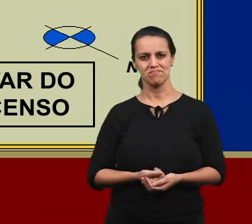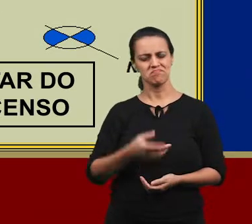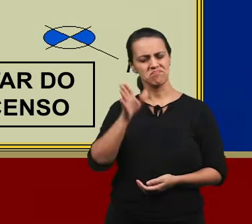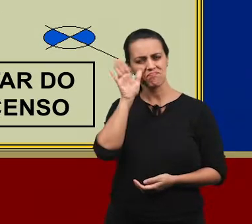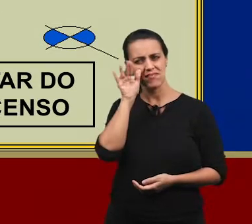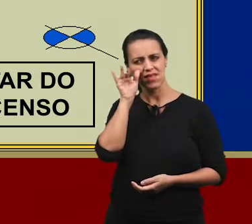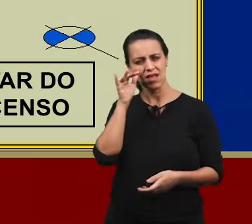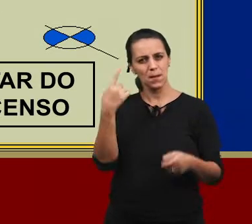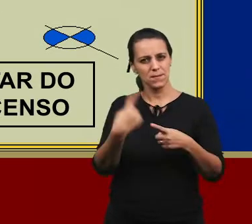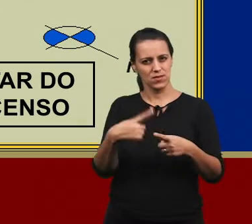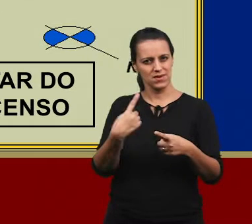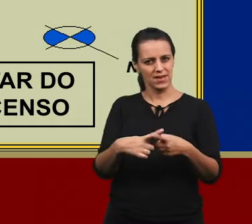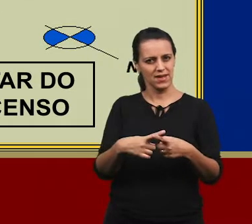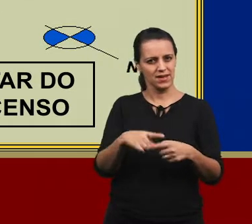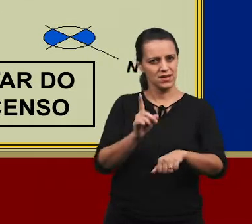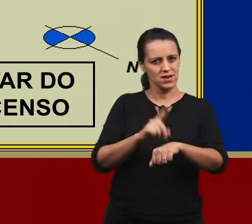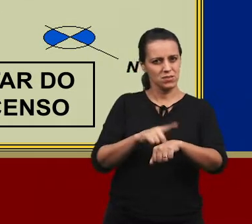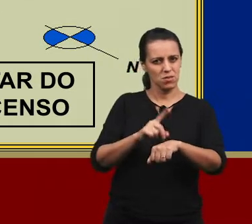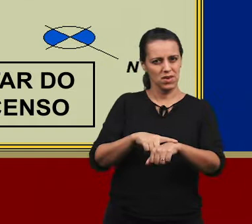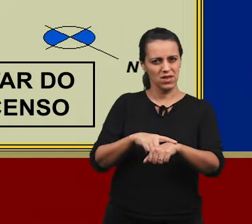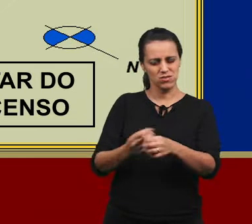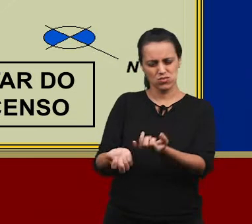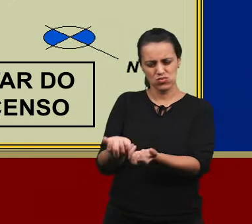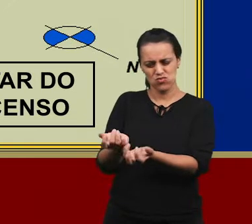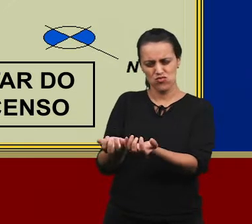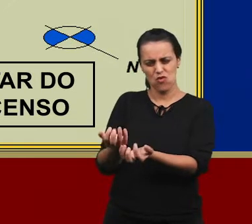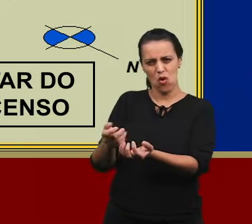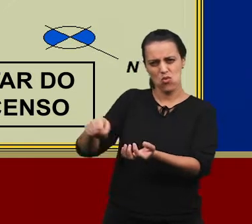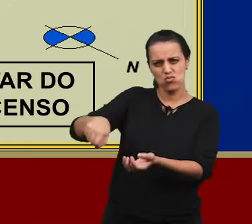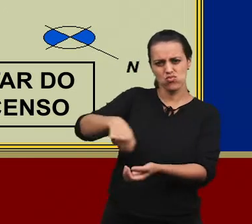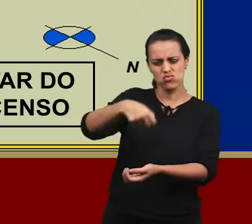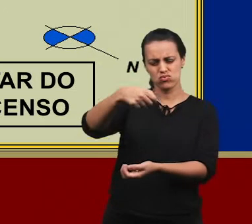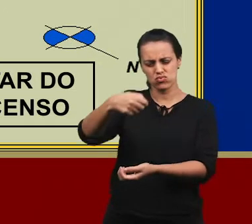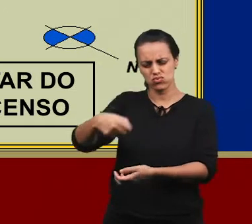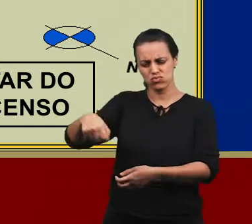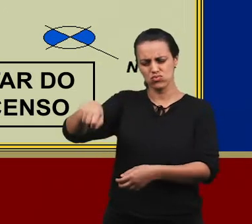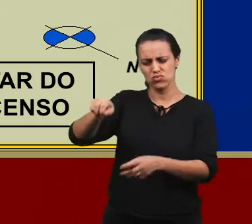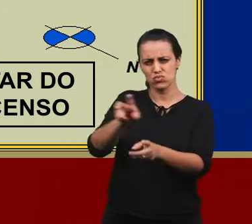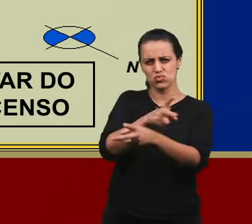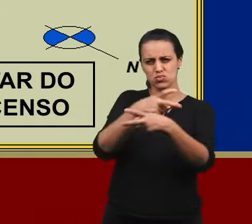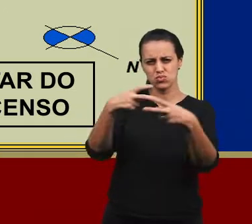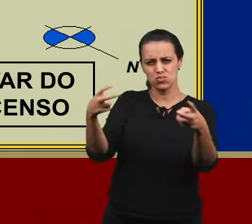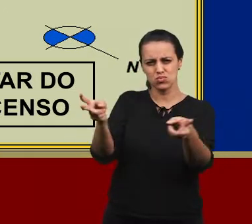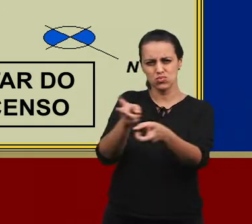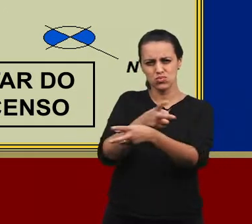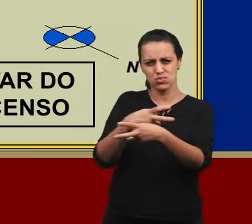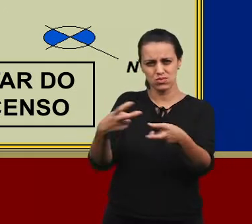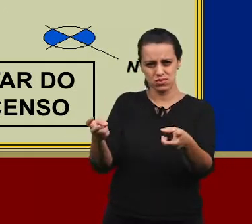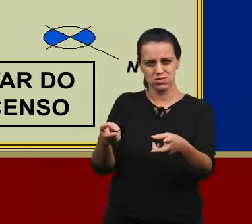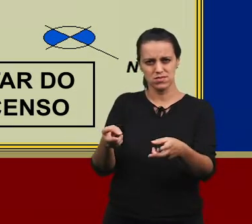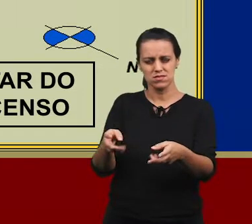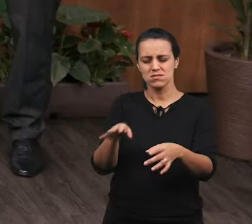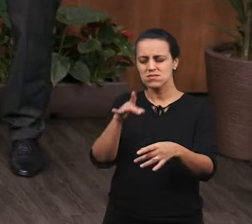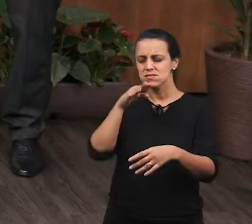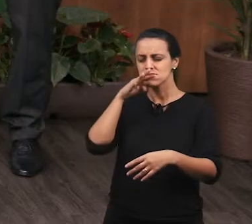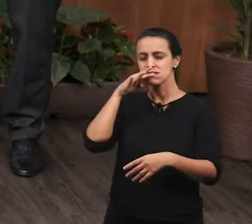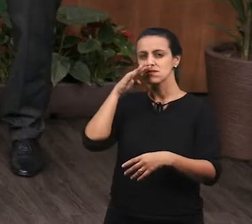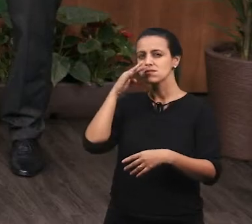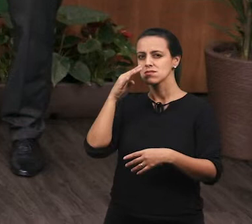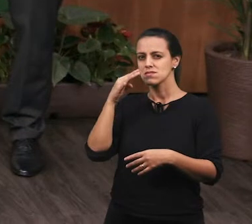заметить, что так же, как курение возносилось дважды в день, как ты уже сказал,